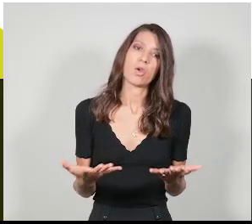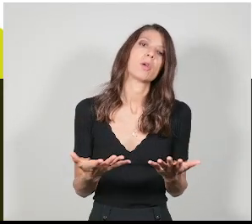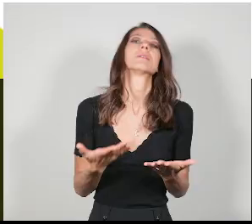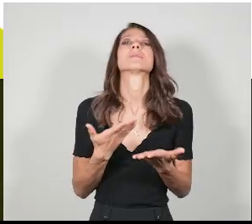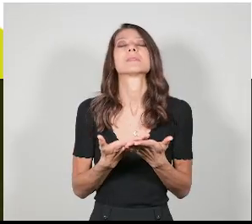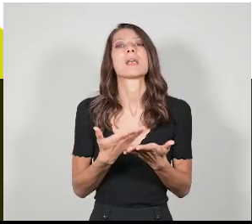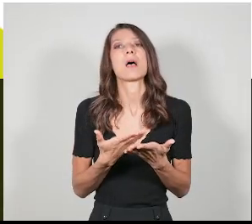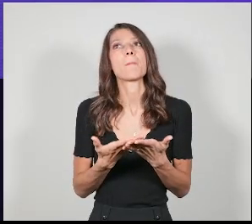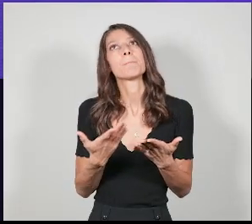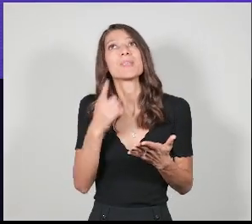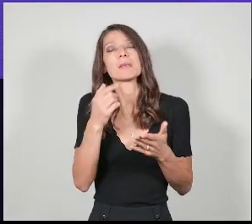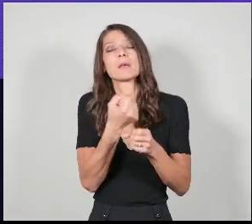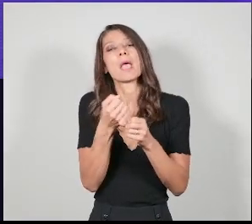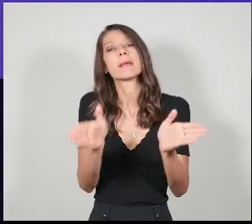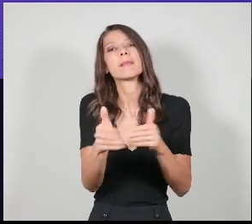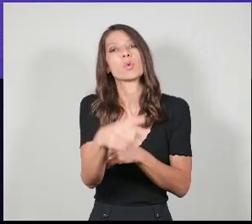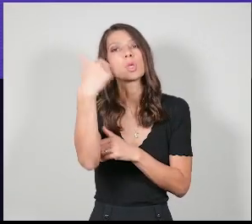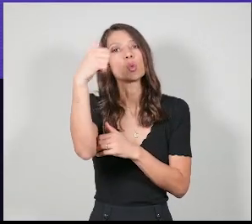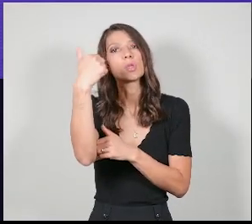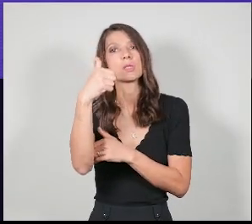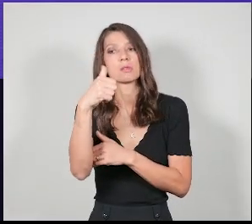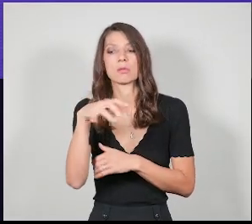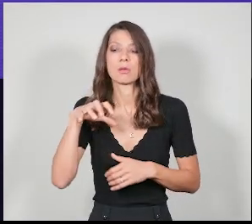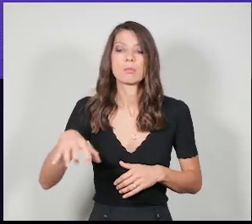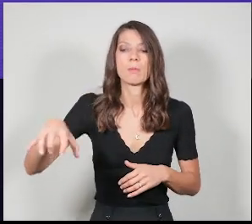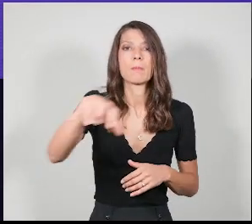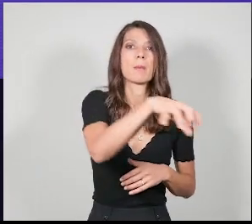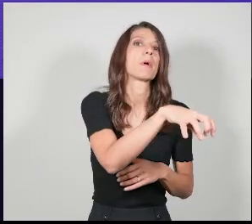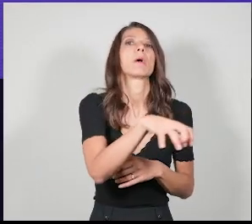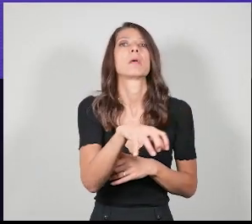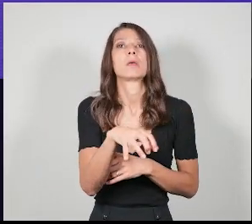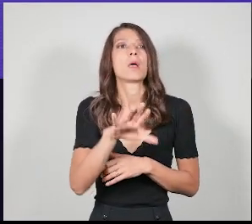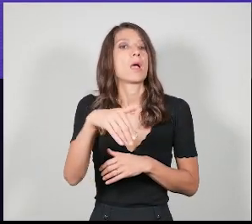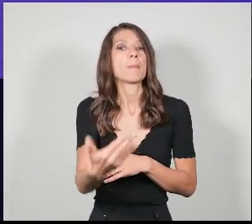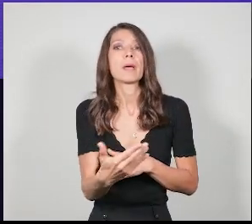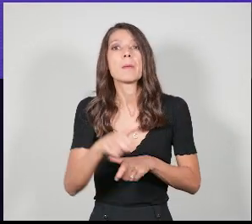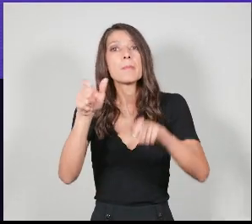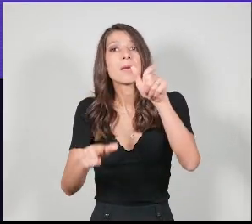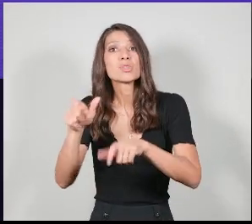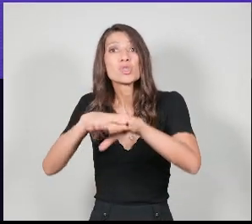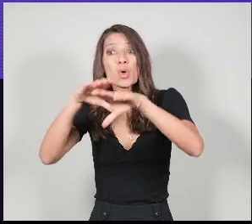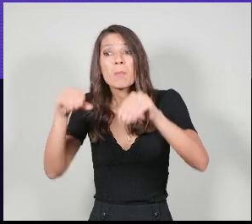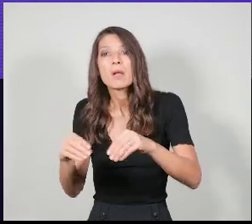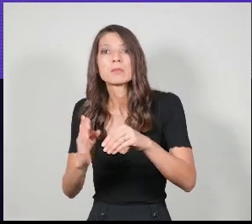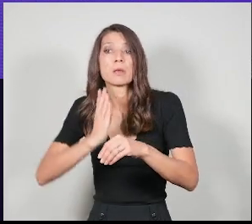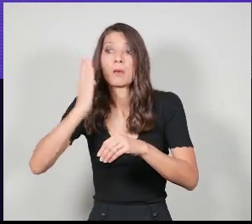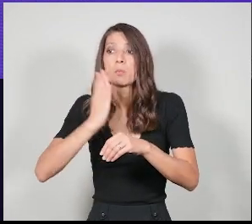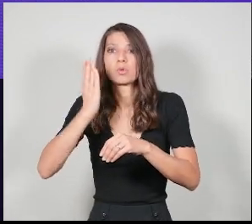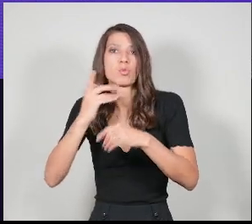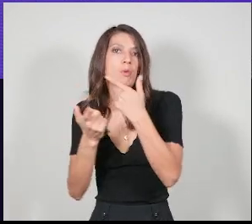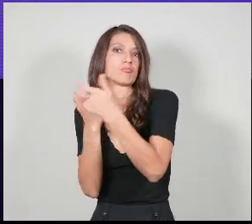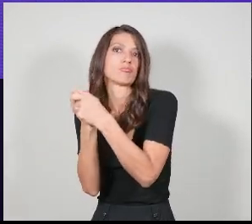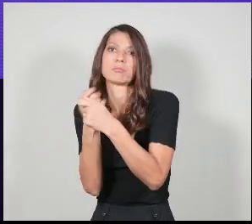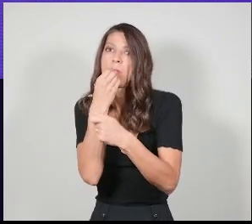pouvoir, avec cette catégorie unique, être finalement très adaptée aux besoins locaux. Parce qu'en fait, il n'y a pas de modèle unique